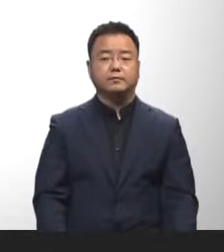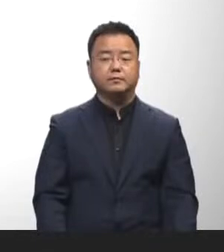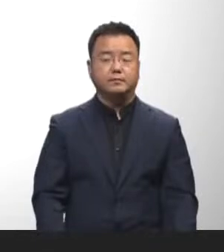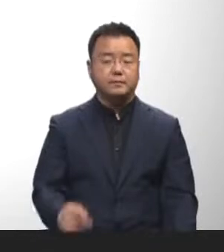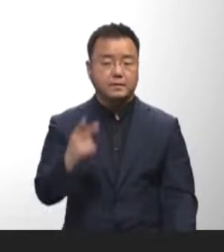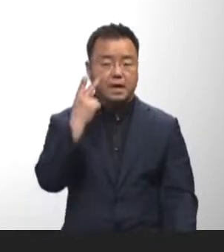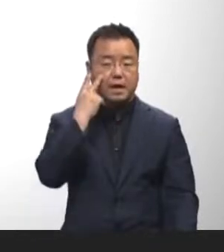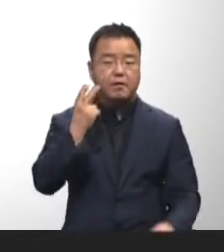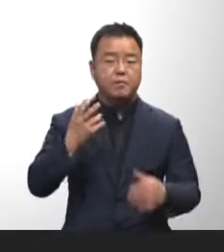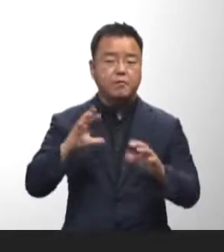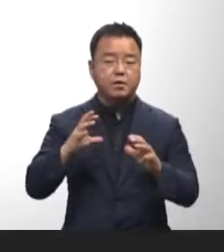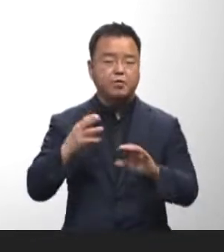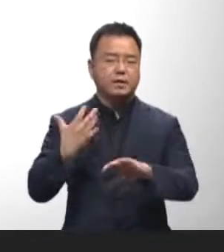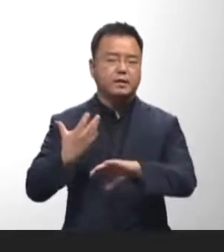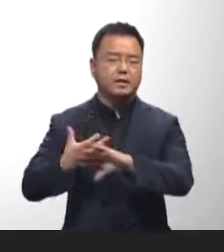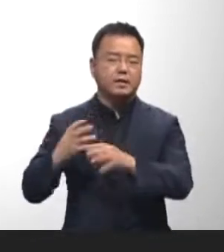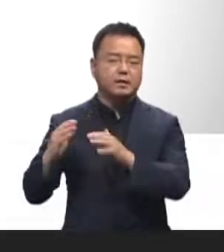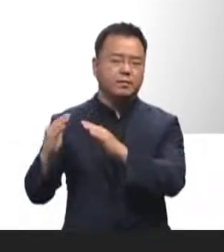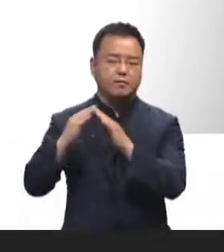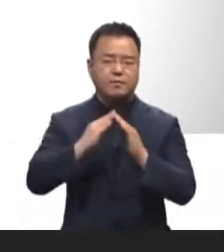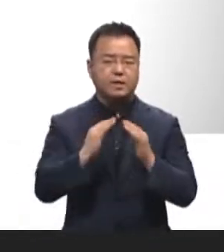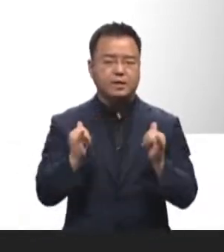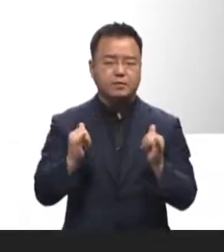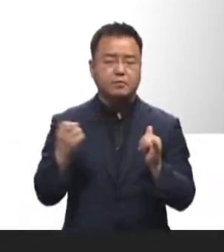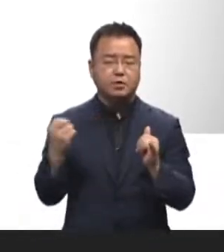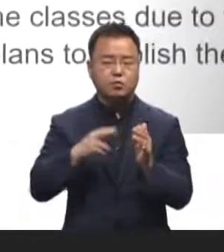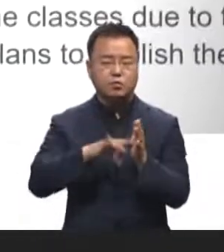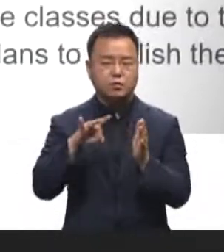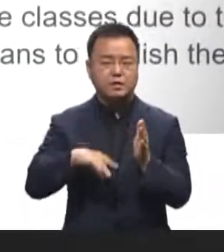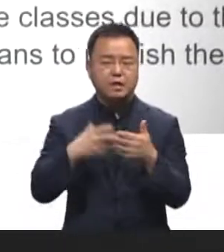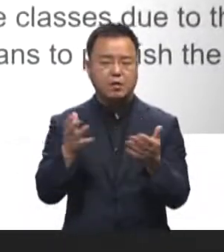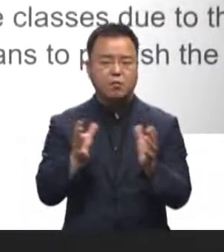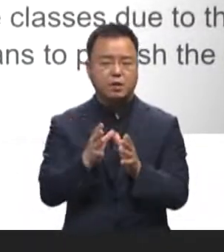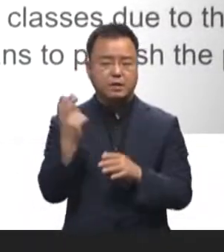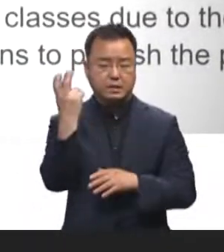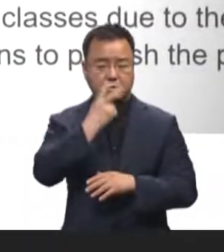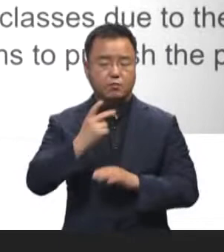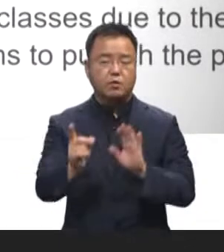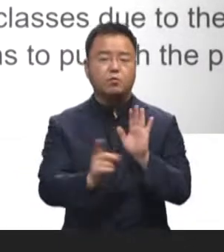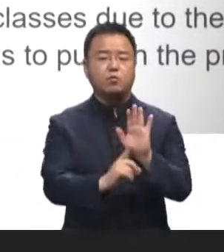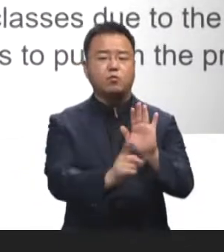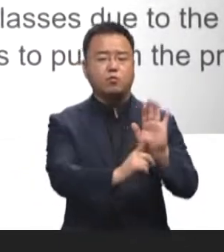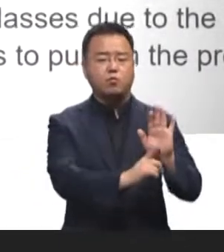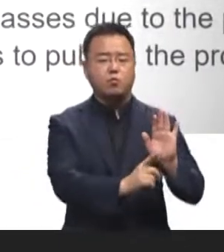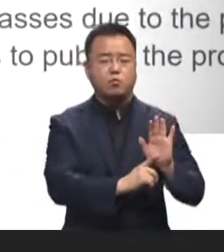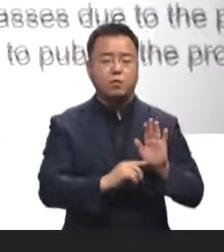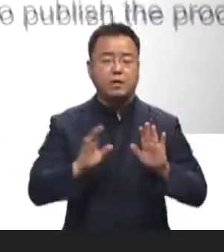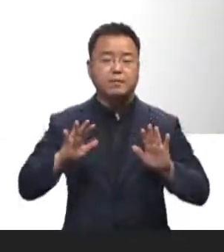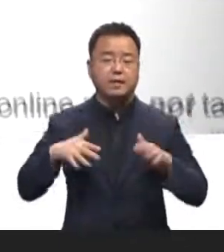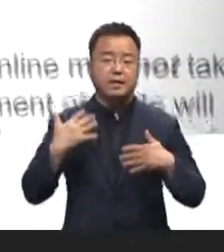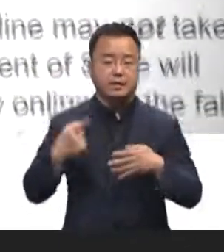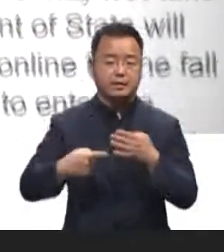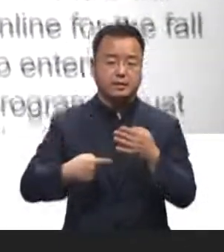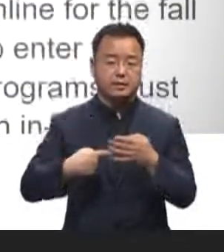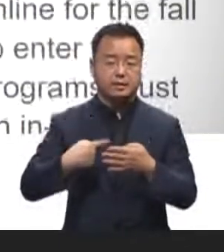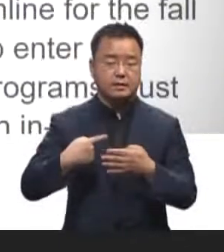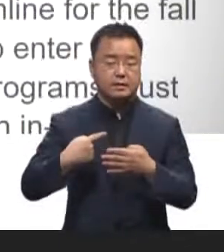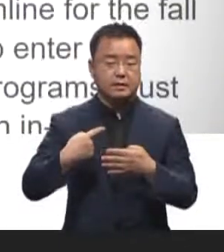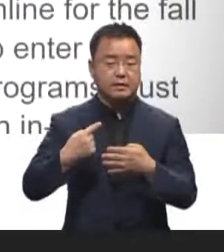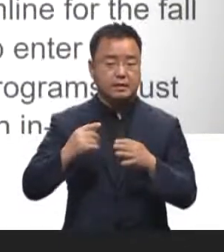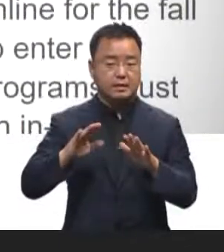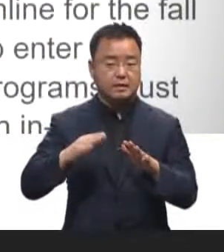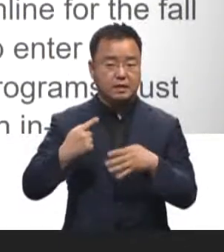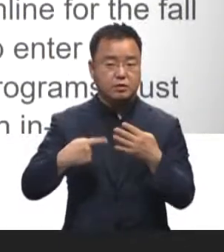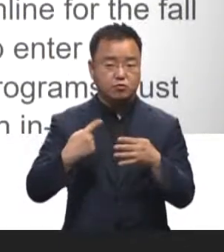미국이 밈 세관 단조 꾸기 어제 발표한 공지문 입니다 이번 가을학기에 모든 수업을 온라인으로 진행하는 학교에